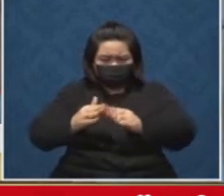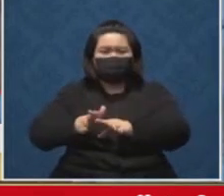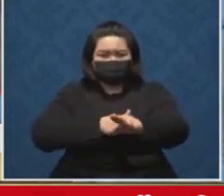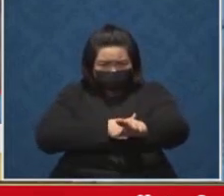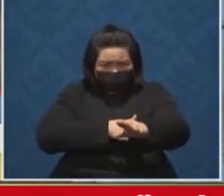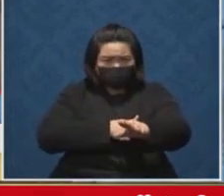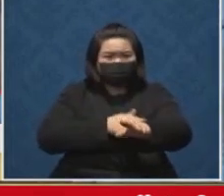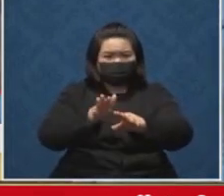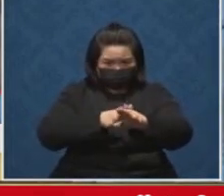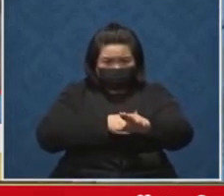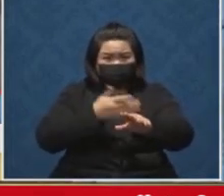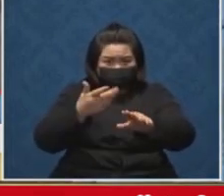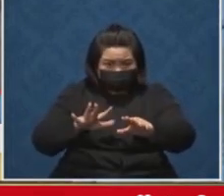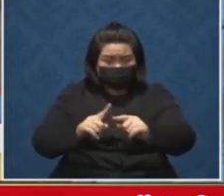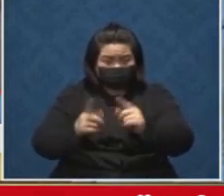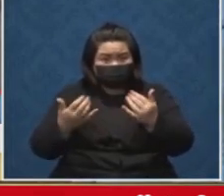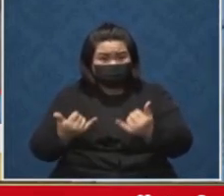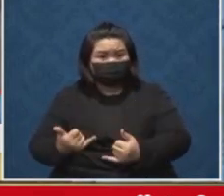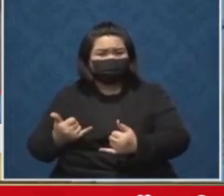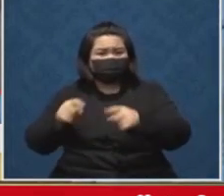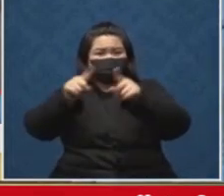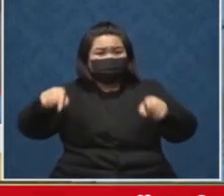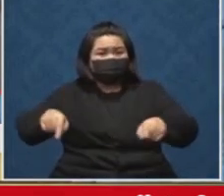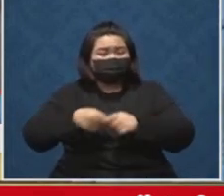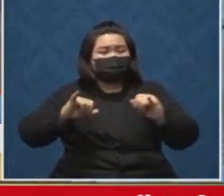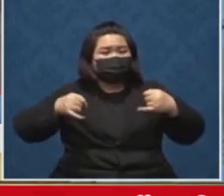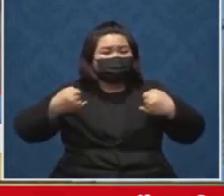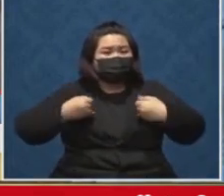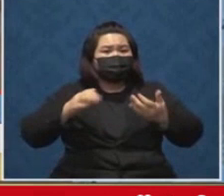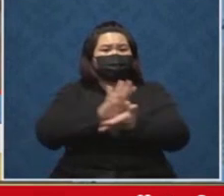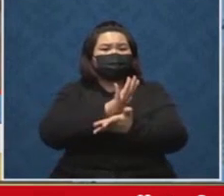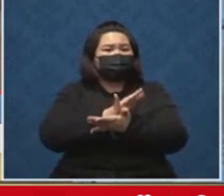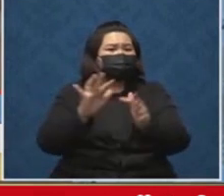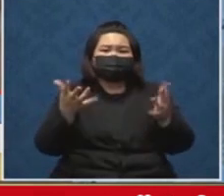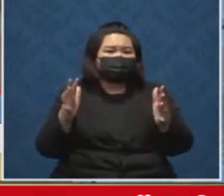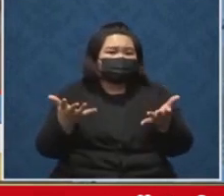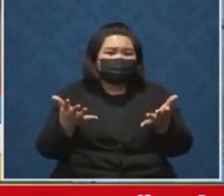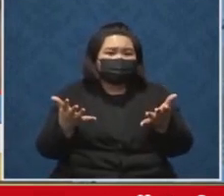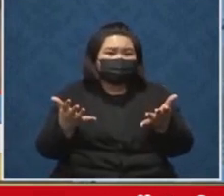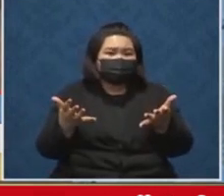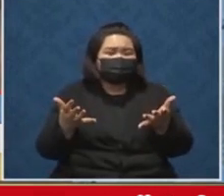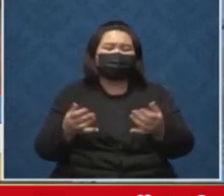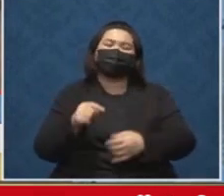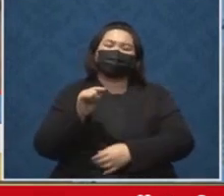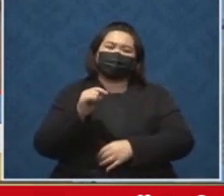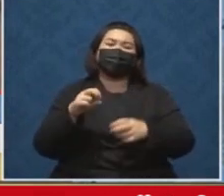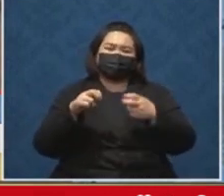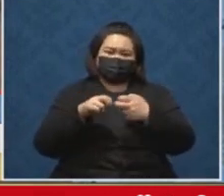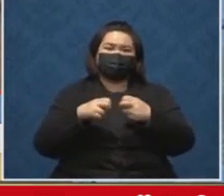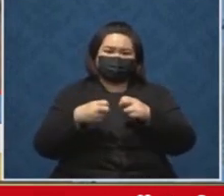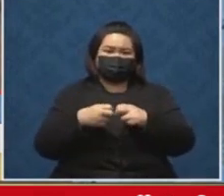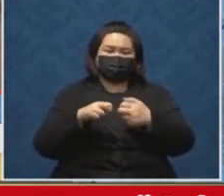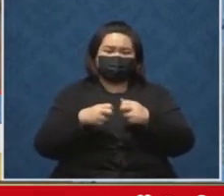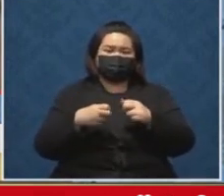9192วันนี้ออกเอกสารสิทธิ์ไม่ได้สักแผ่นนะไม่ได้สักใบนี่คือเป็นเรื่องที่ผมต้อง